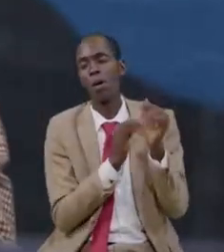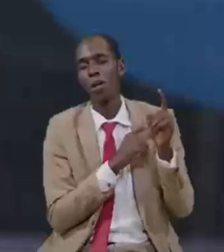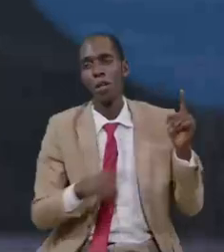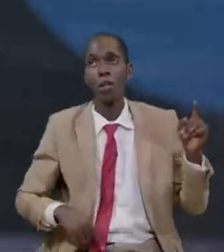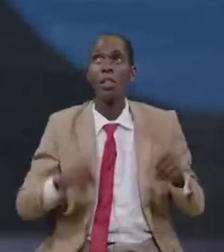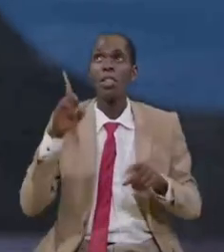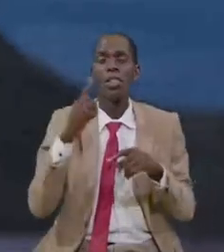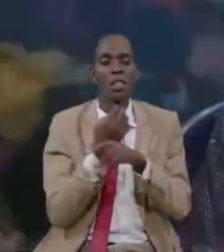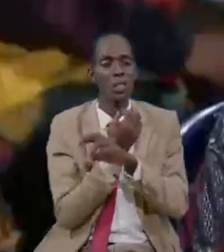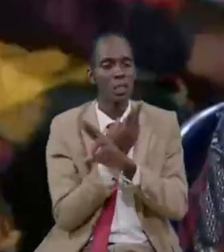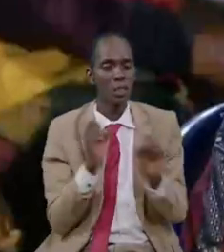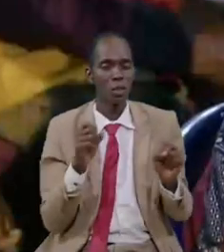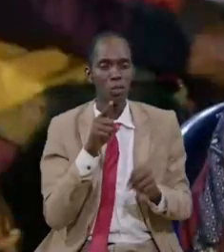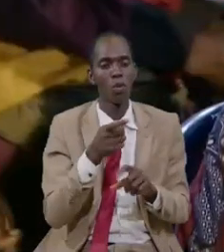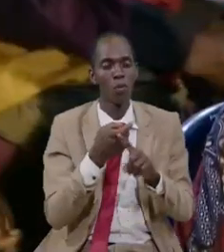il te rachète de la maladie.